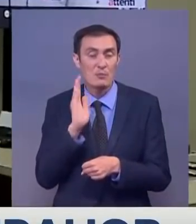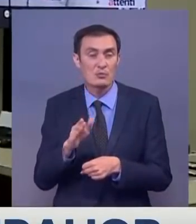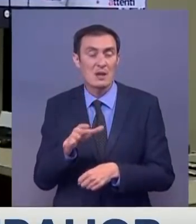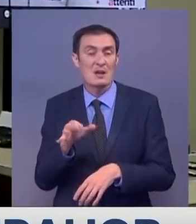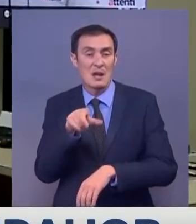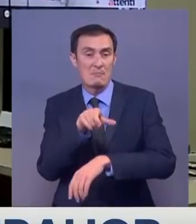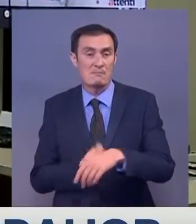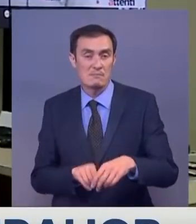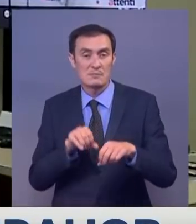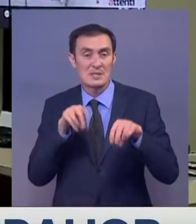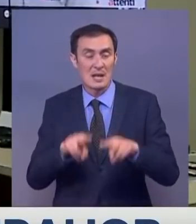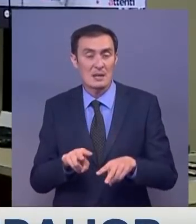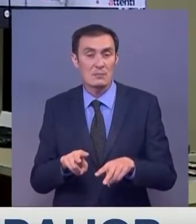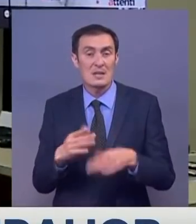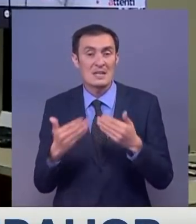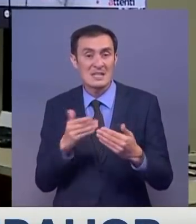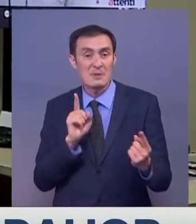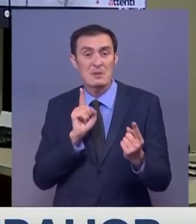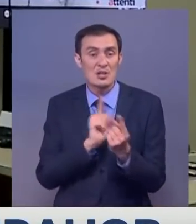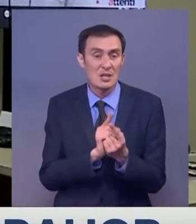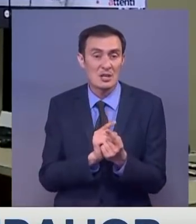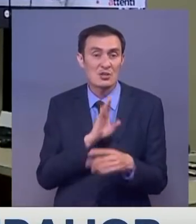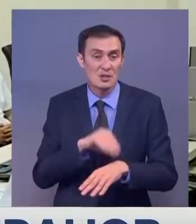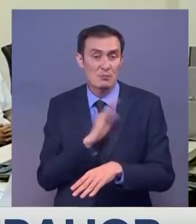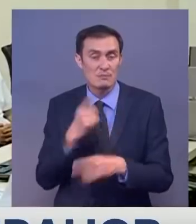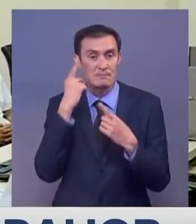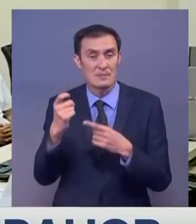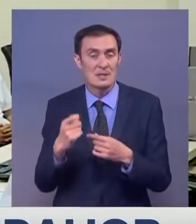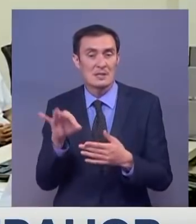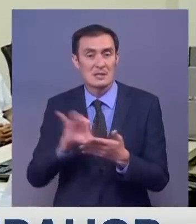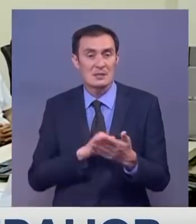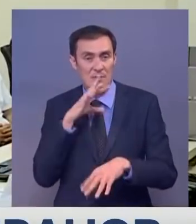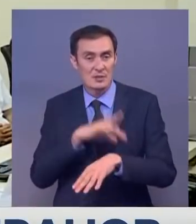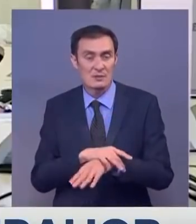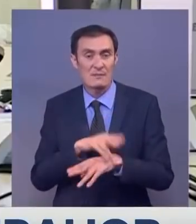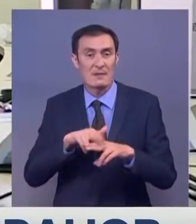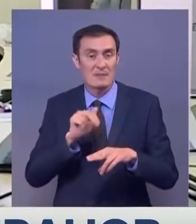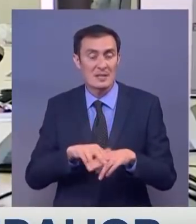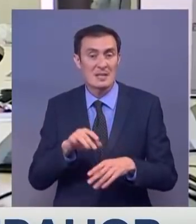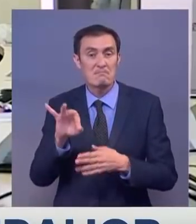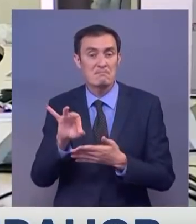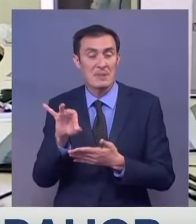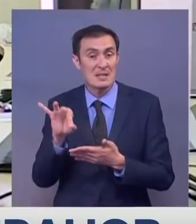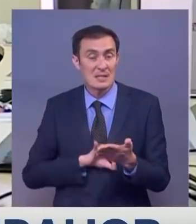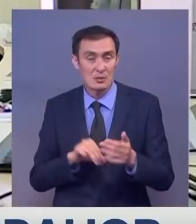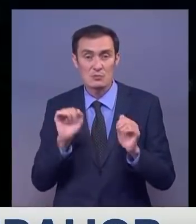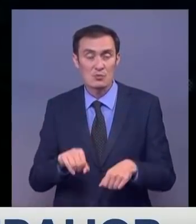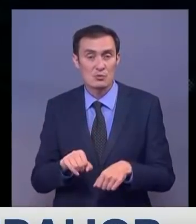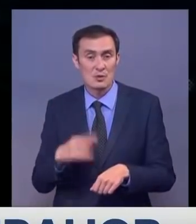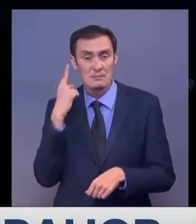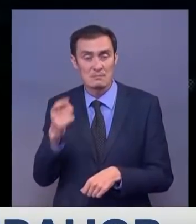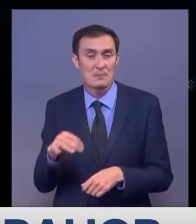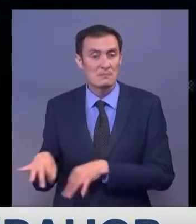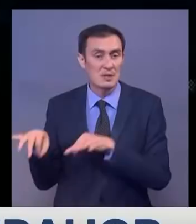наденут электронный браслет, который при приближении к жертве будет подавать сигнал, фиксирующийся в МВД. И правоохранительные органы могут